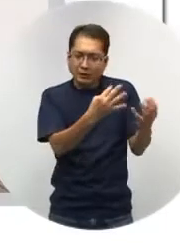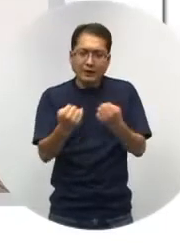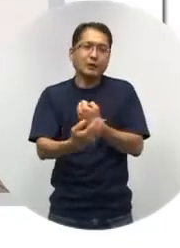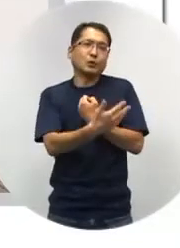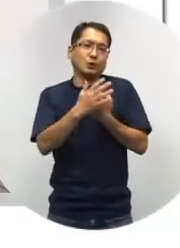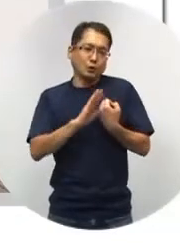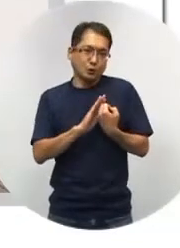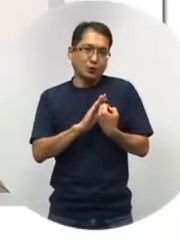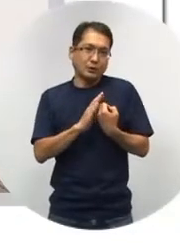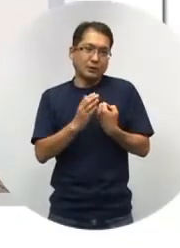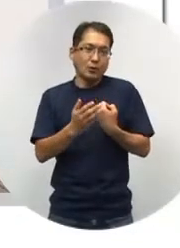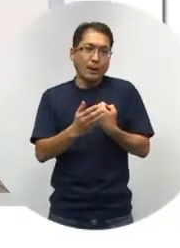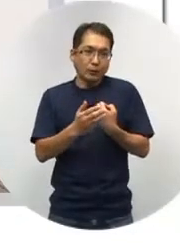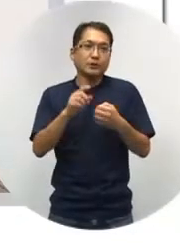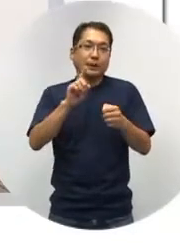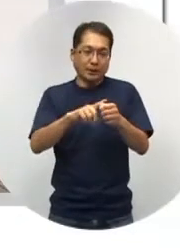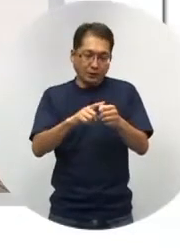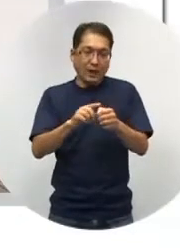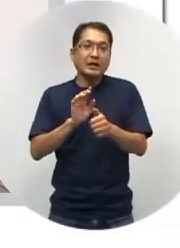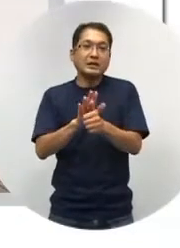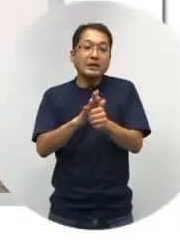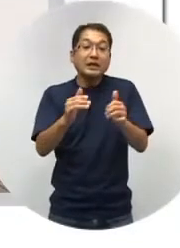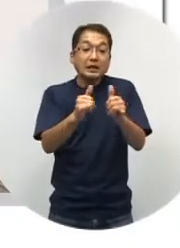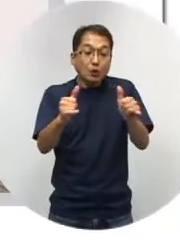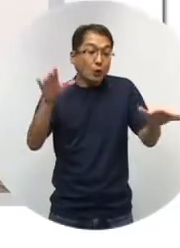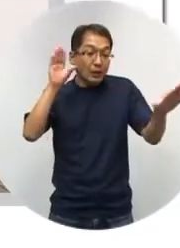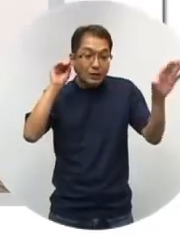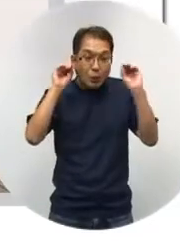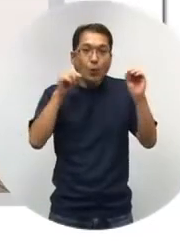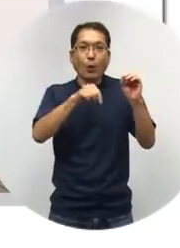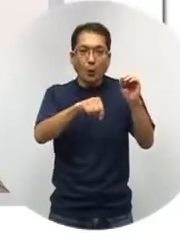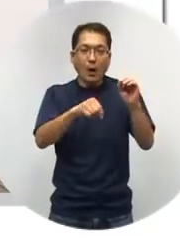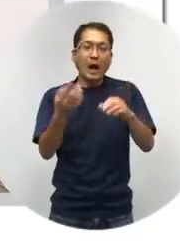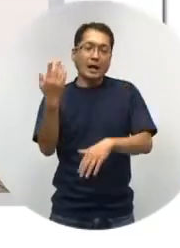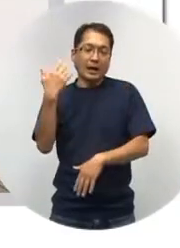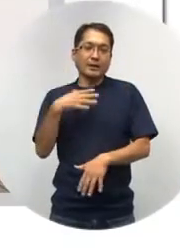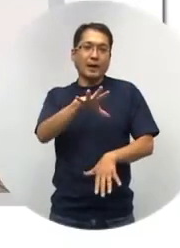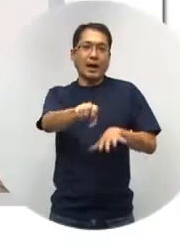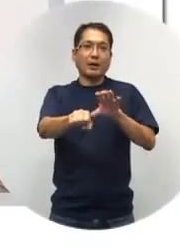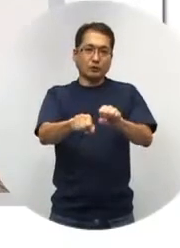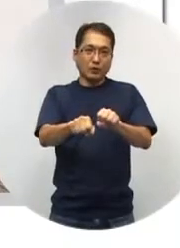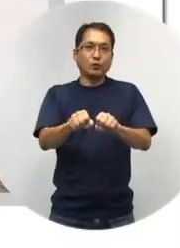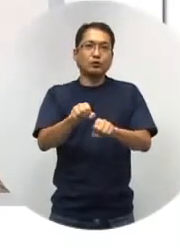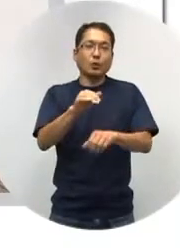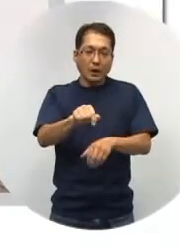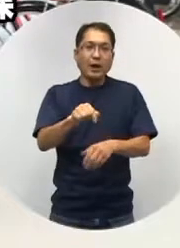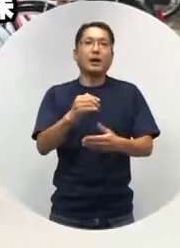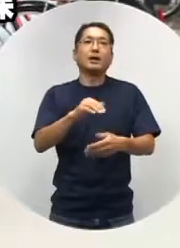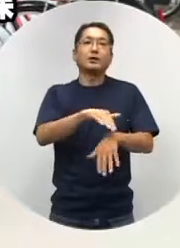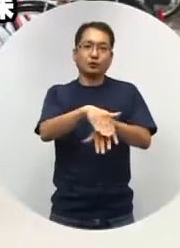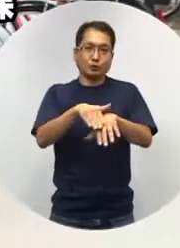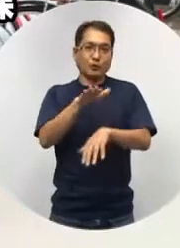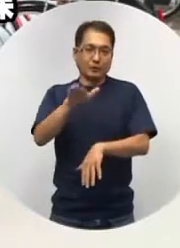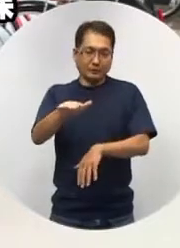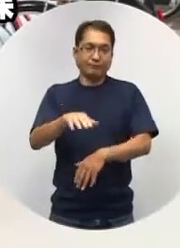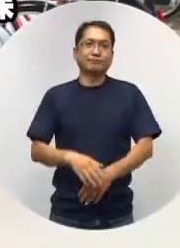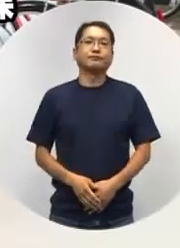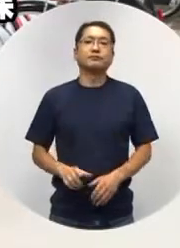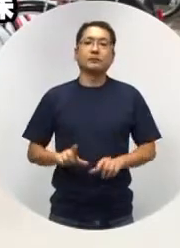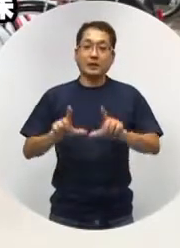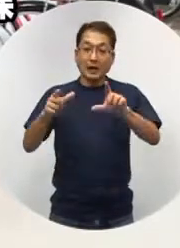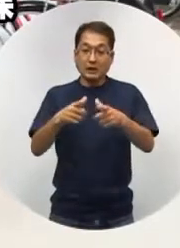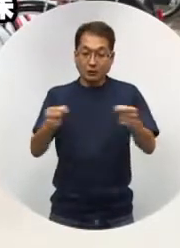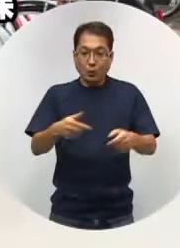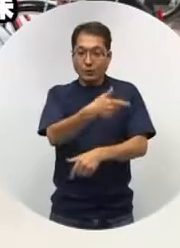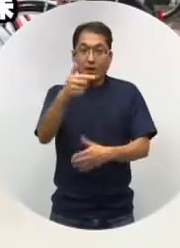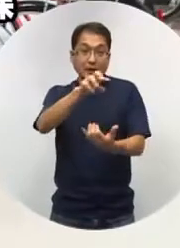ためには、支援が必要な方の情報をあらかじめ把握しておくことが重要です。 東日本大震災